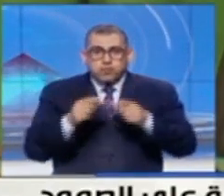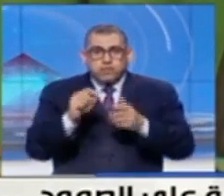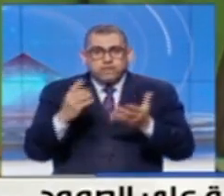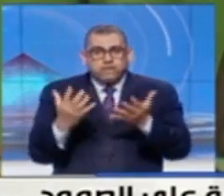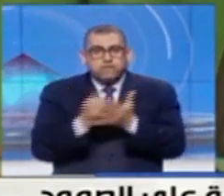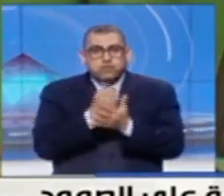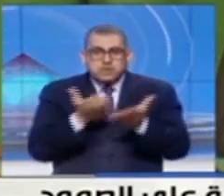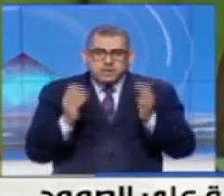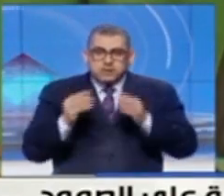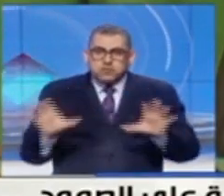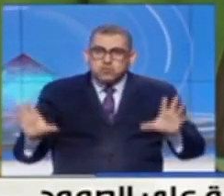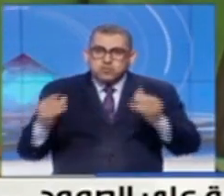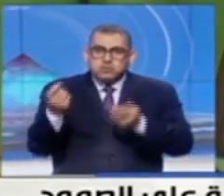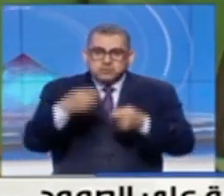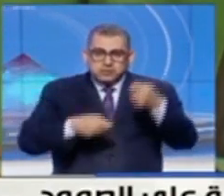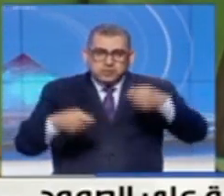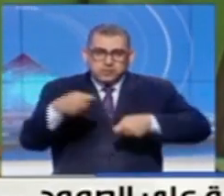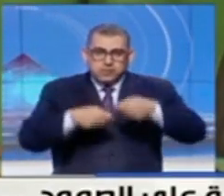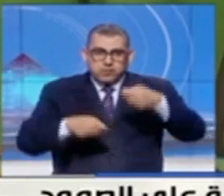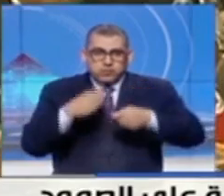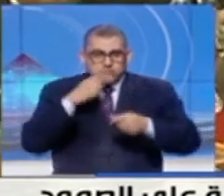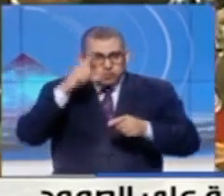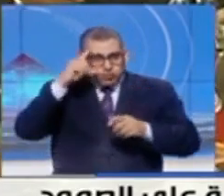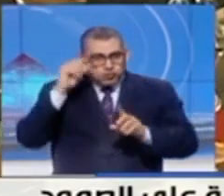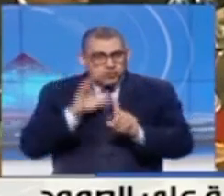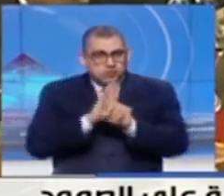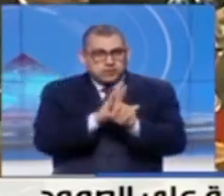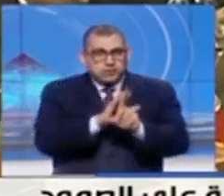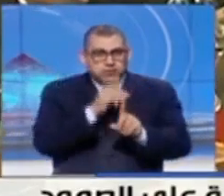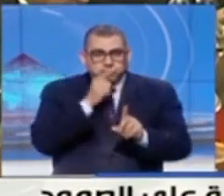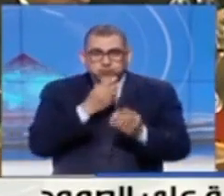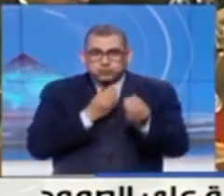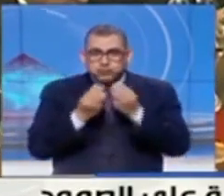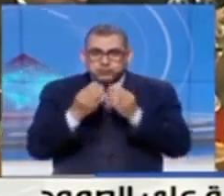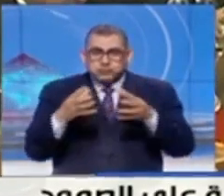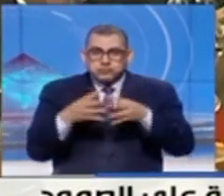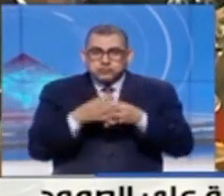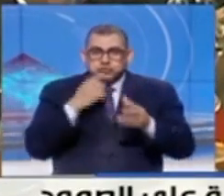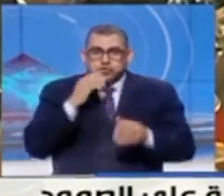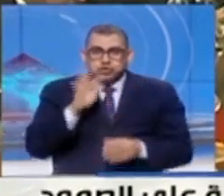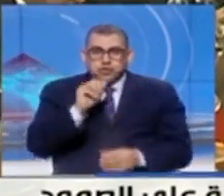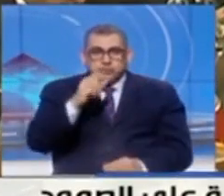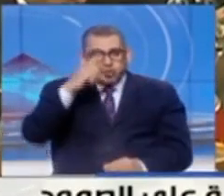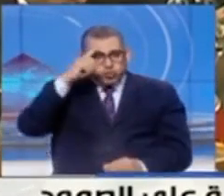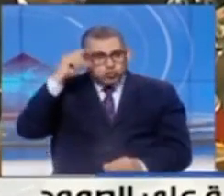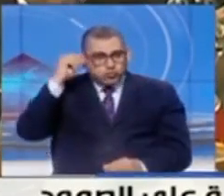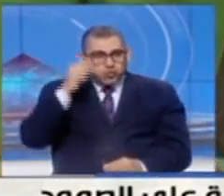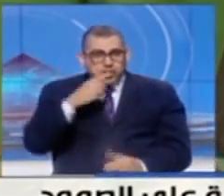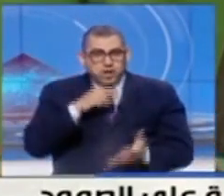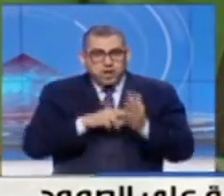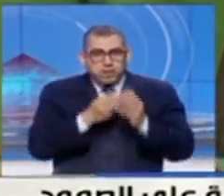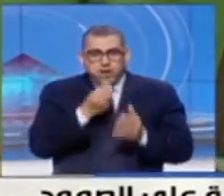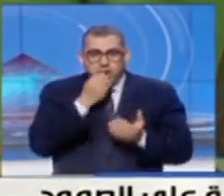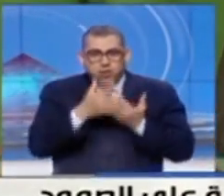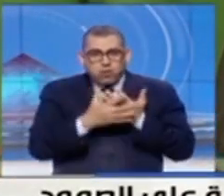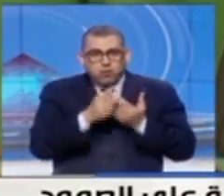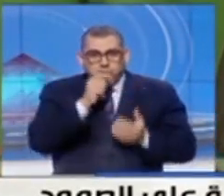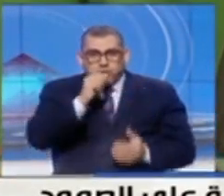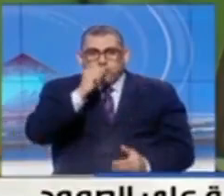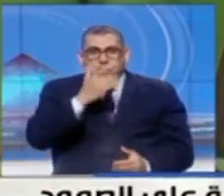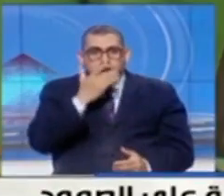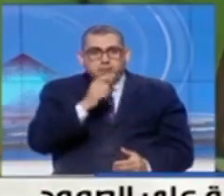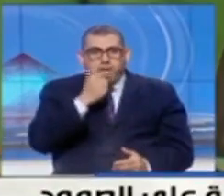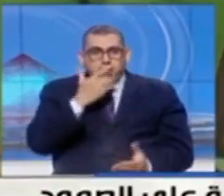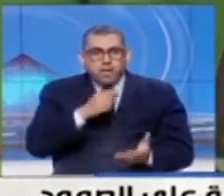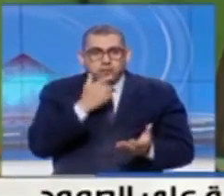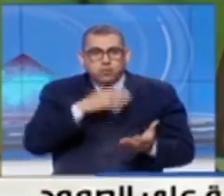لزيادة التبرعات ودعم الصومال. تم مناقشة محنة الشعب الصومالي الشقيق في ظل أزمة الجفاف التي تعد الأسوأ من